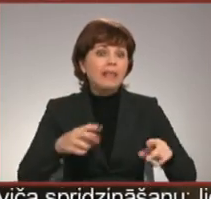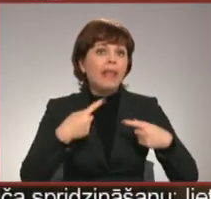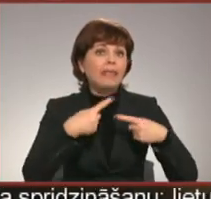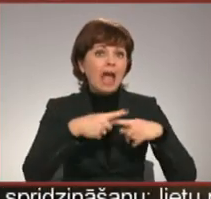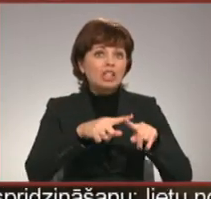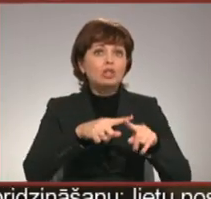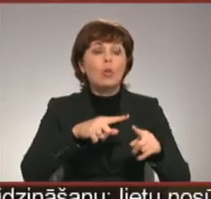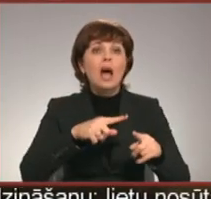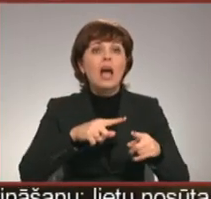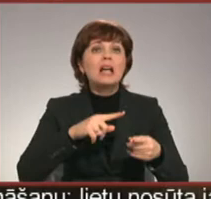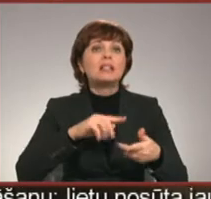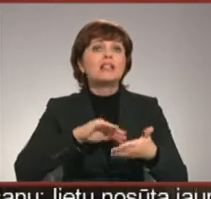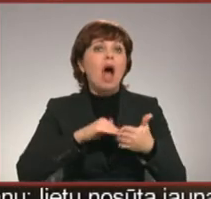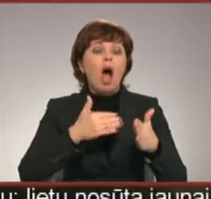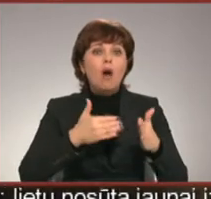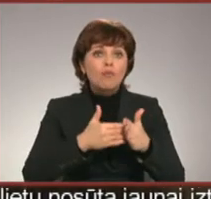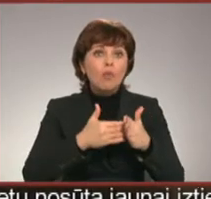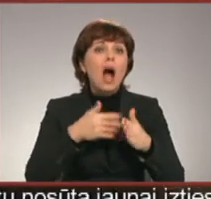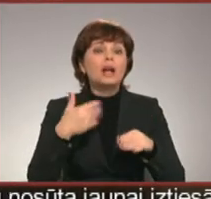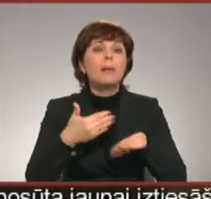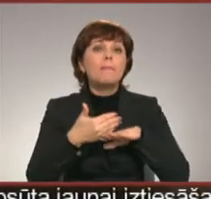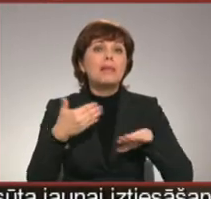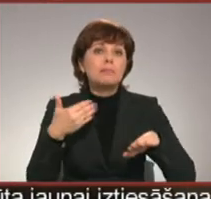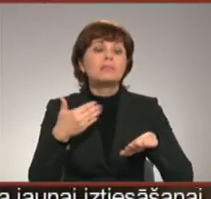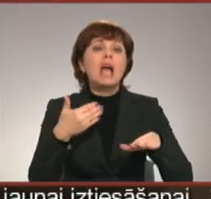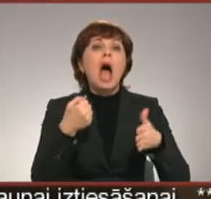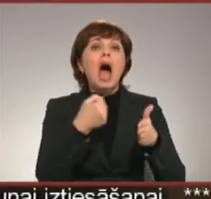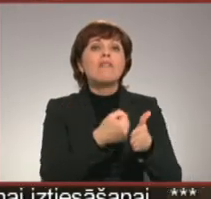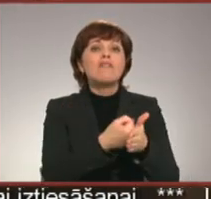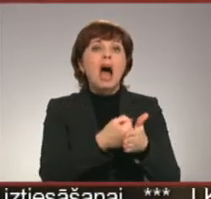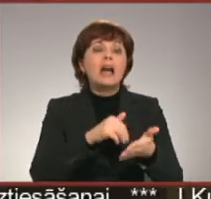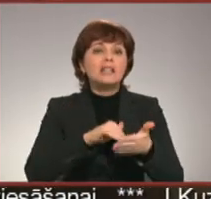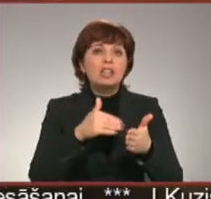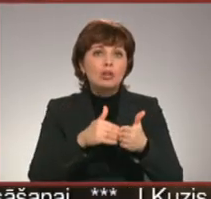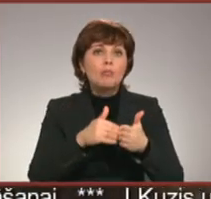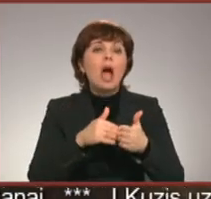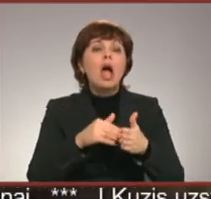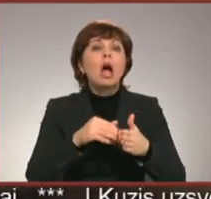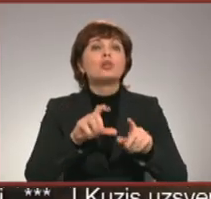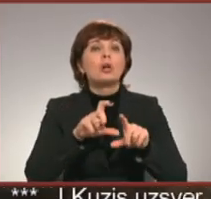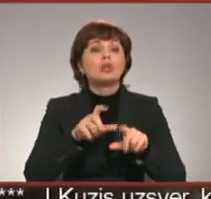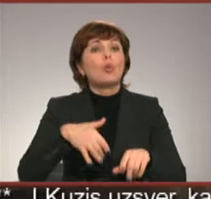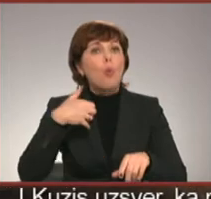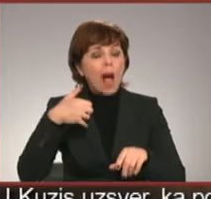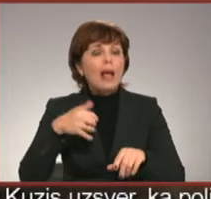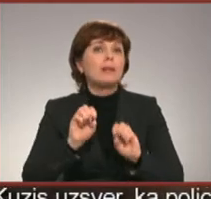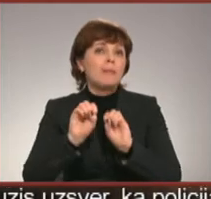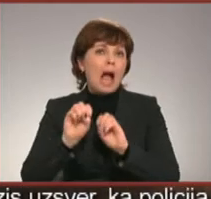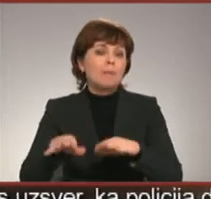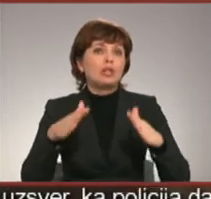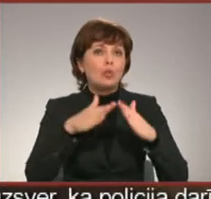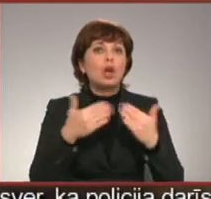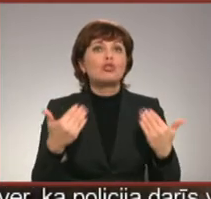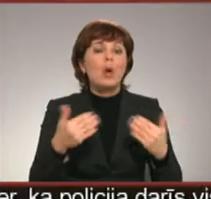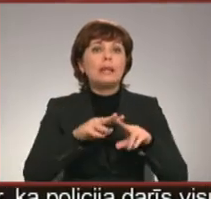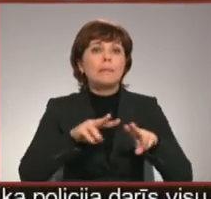stāvokļa un konstatēts, ka tā ir pirmsavārijas situācija un kad skolai šīs telpas ir jāpamet. Šonedēļ ministru kabinetā tika